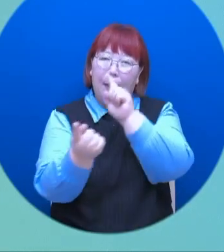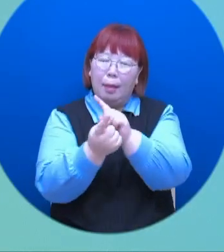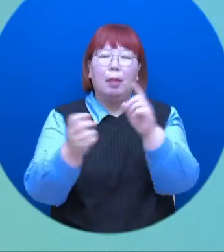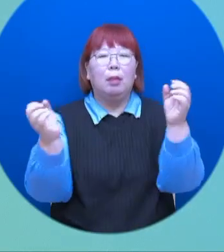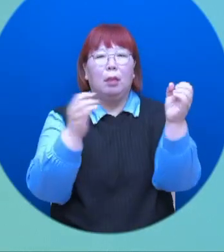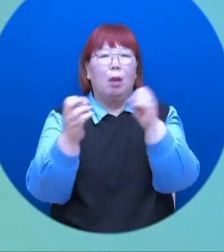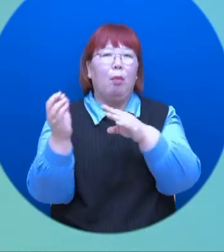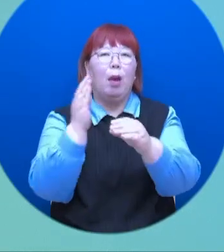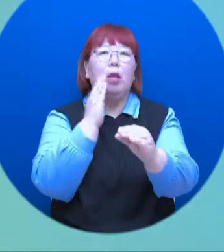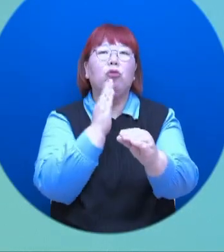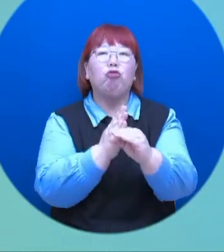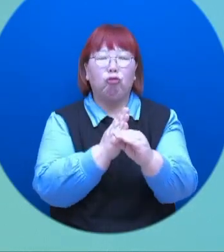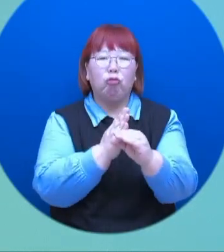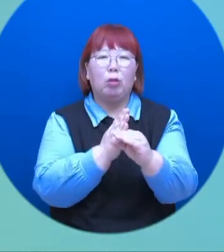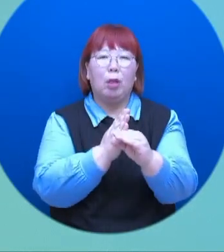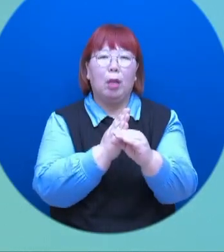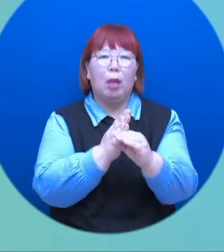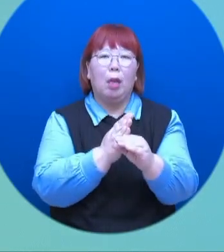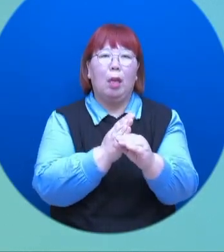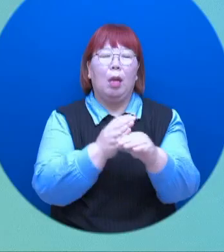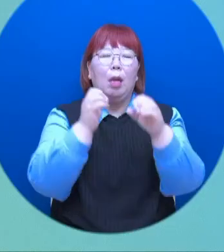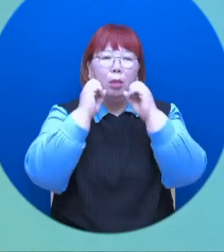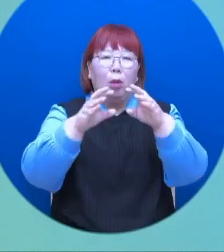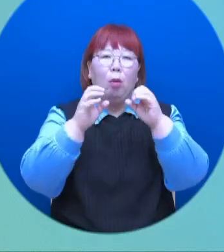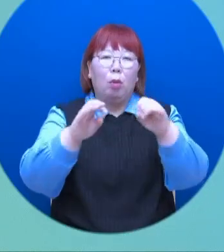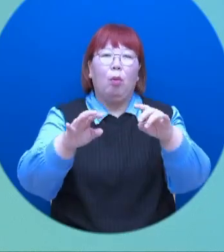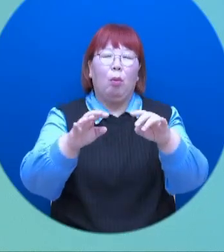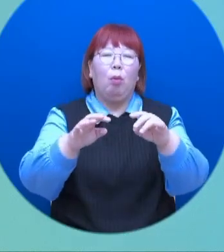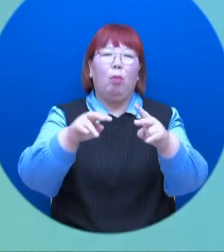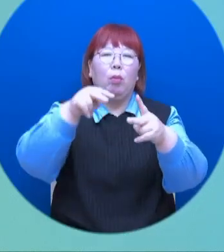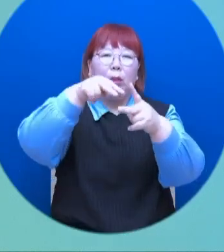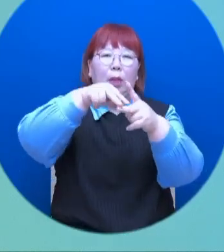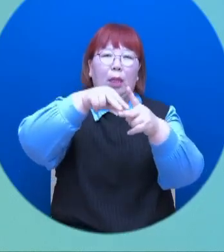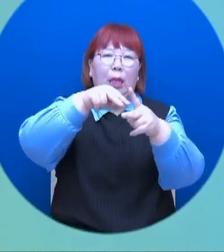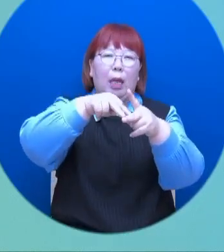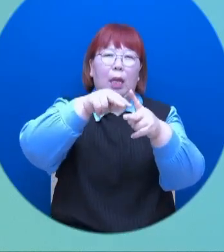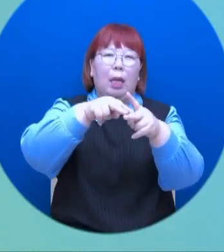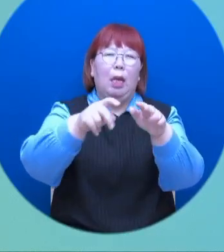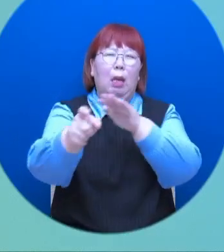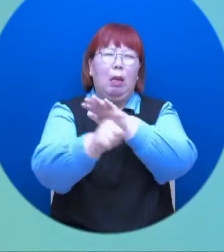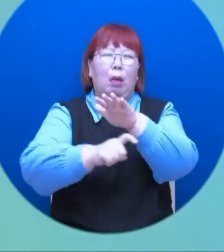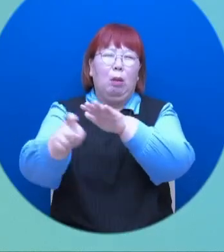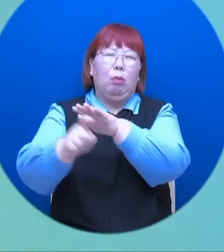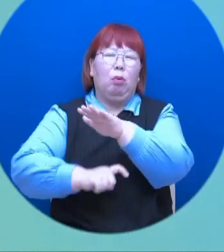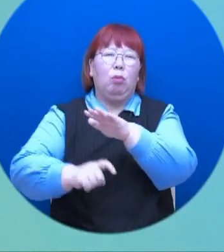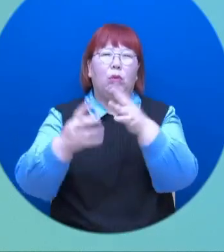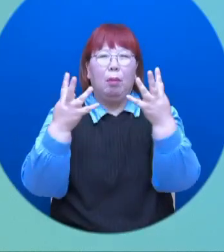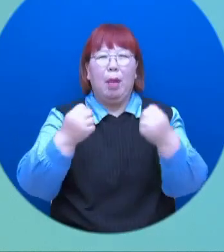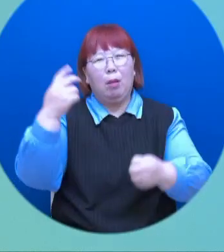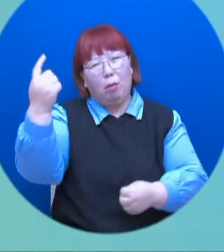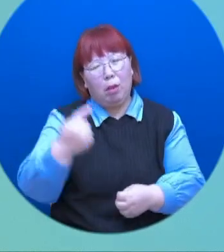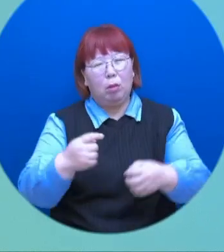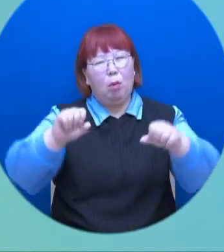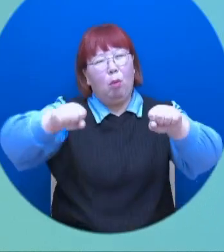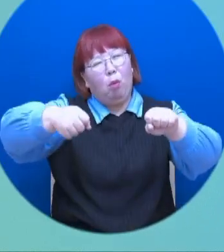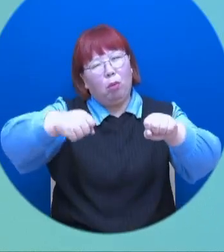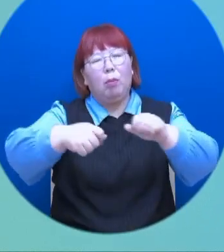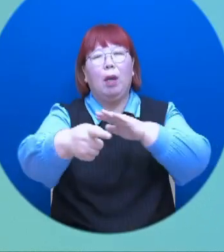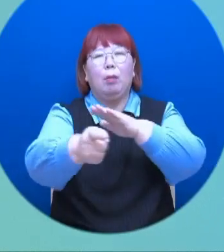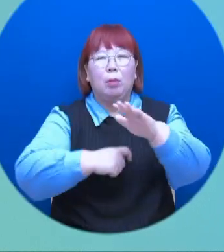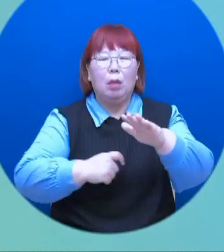나누는데 선교센터, 푸놈펜에 있는 선교센터에 도둑이 많이 들어서 오토바이 훔쳐가고